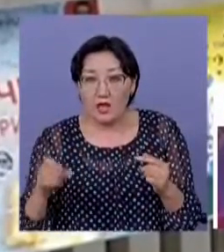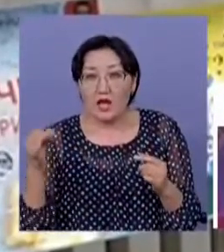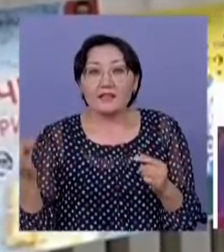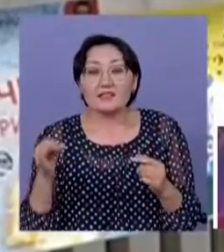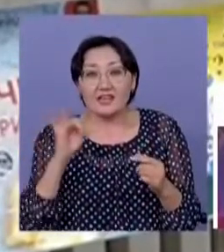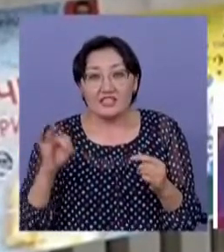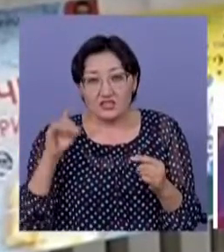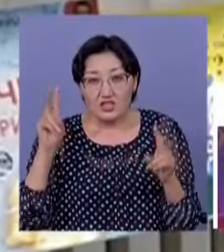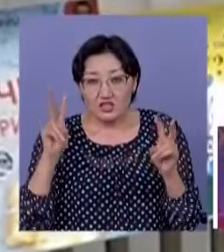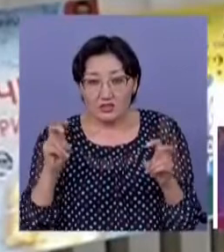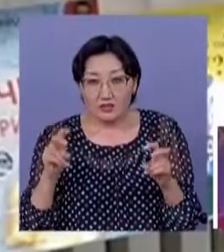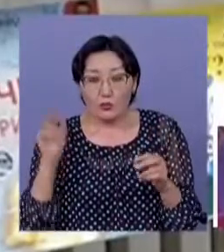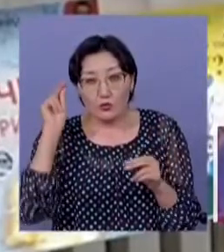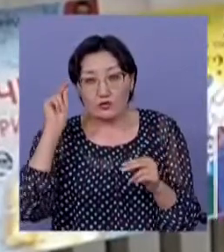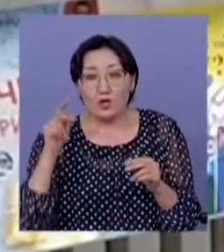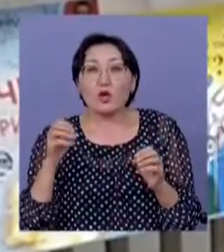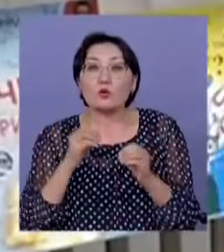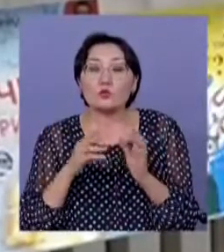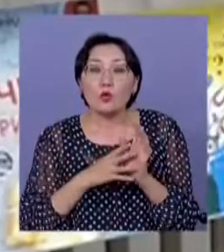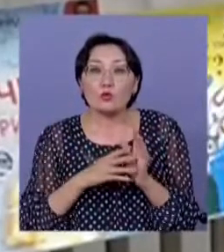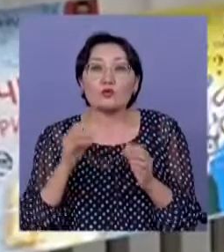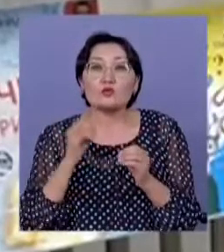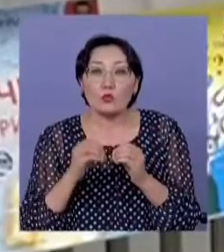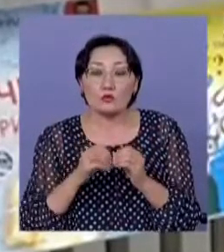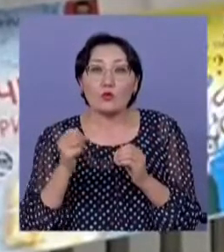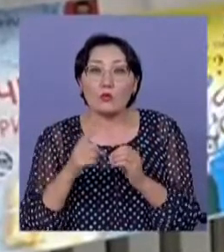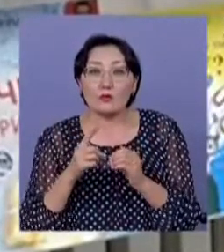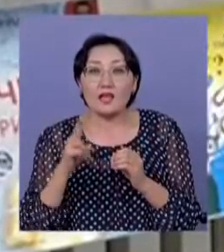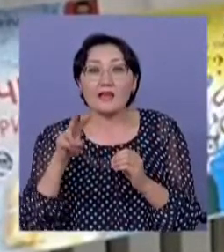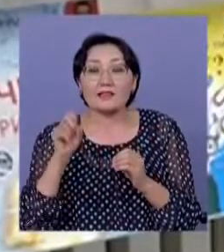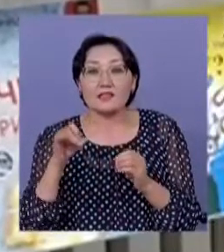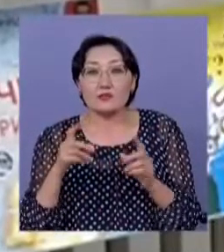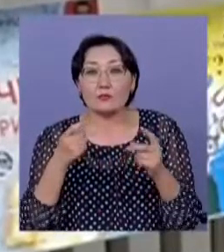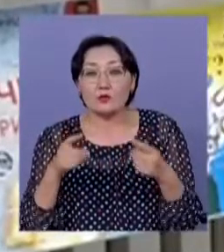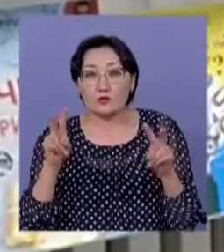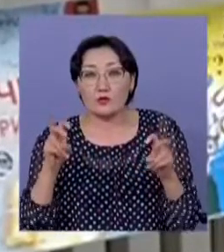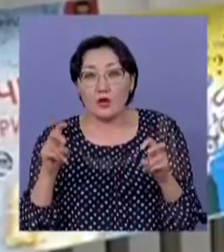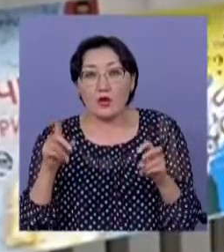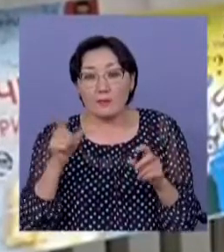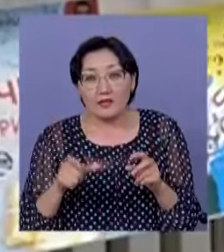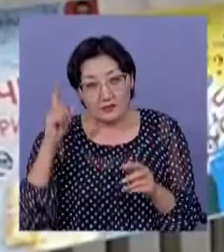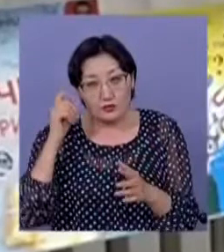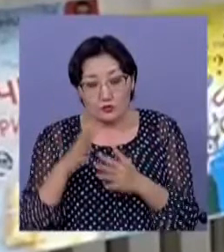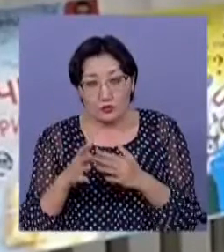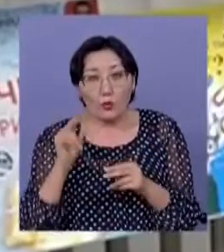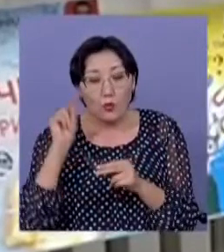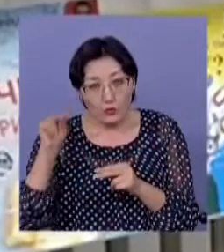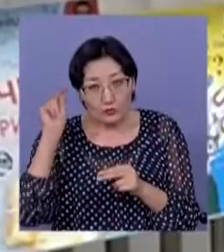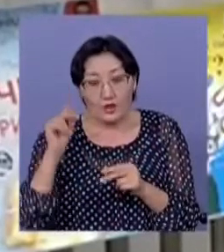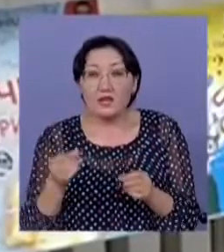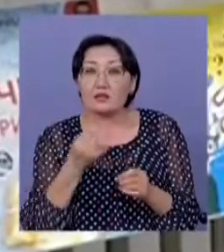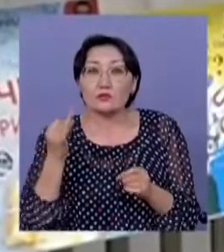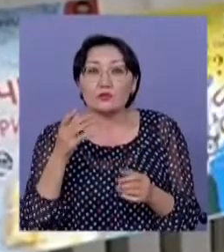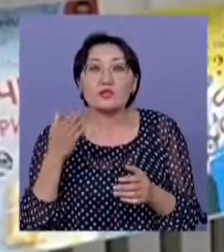оқыса, осын 9, 10, 11-де классиктерге өтсе, балаға түсіну де, оқу да, қызығу да жеңіл